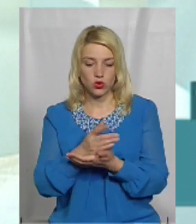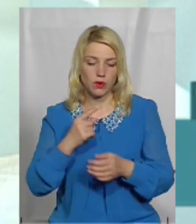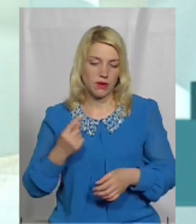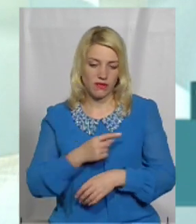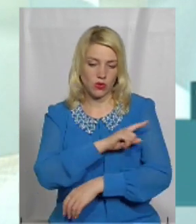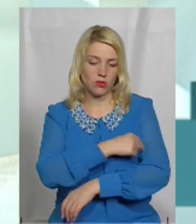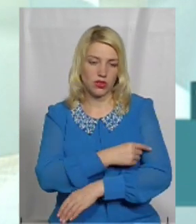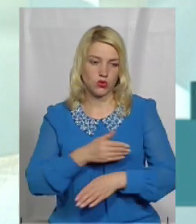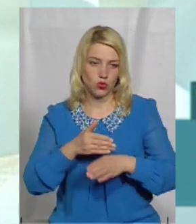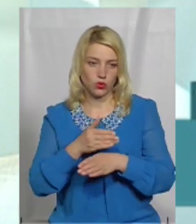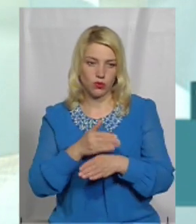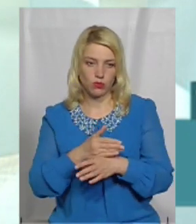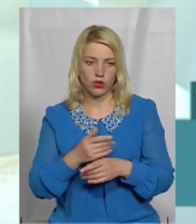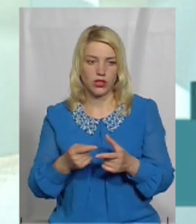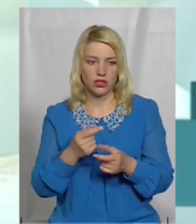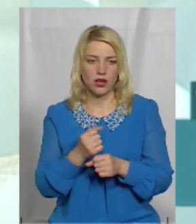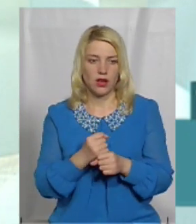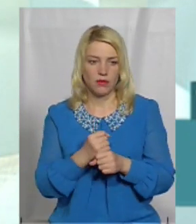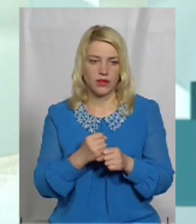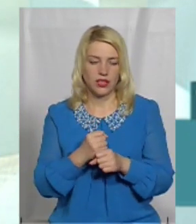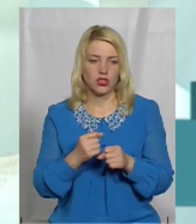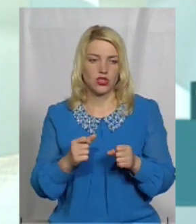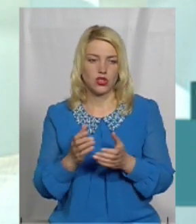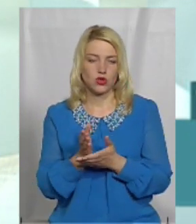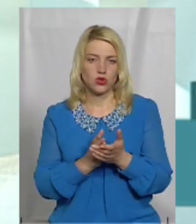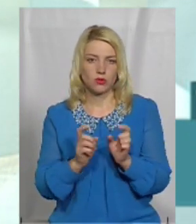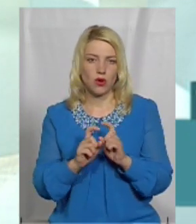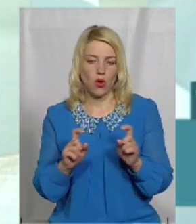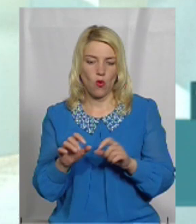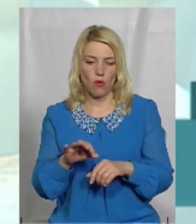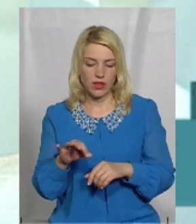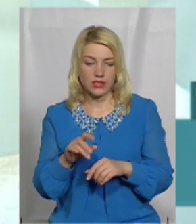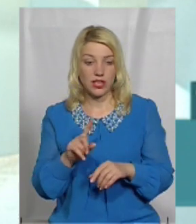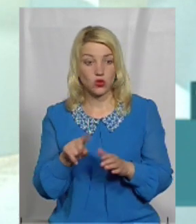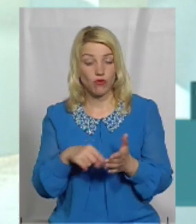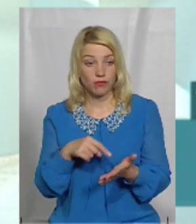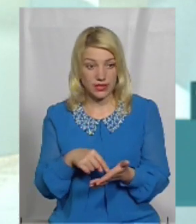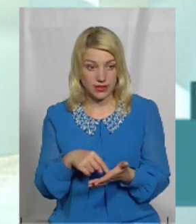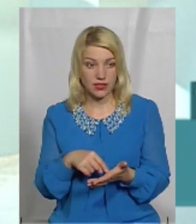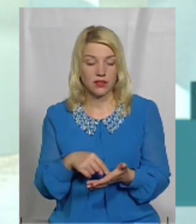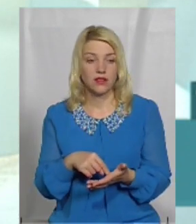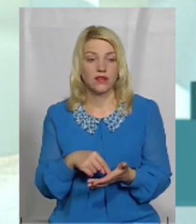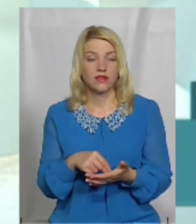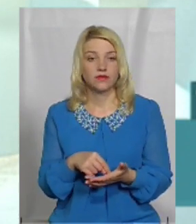первинної медичної допомоги, плюс ще аптечні служби області. Але те, що в місті, я